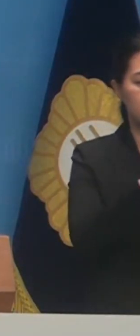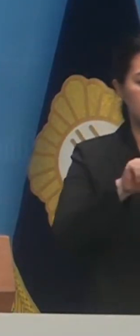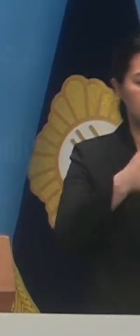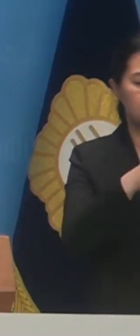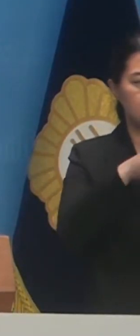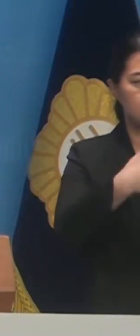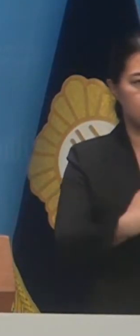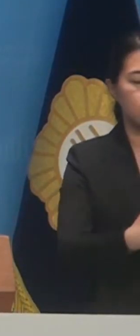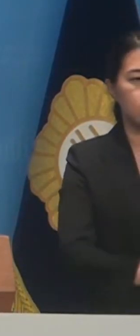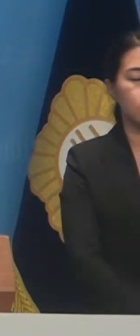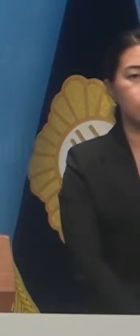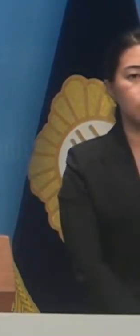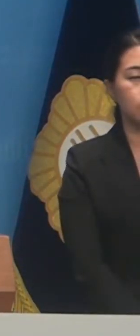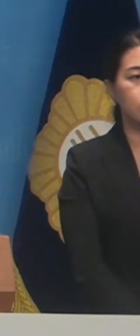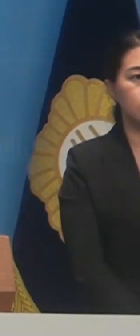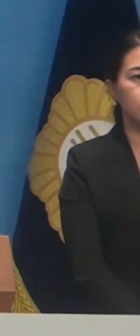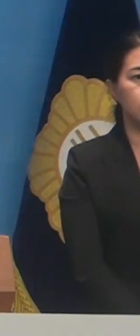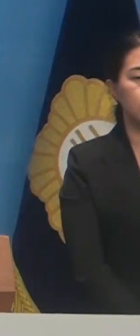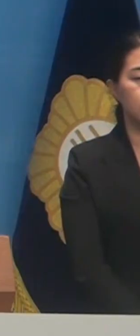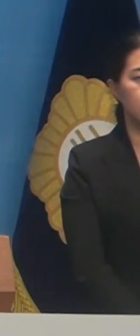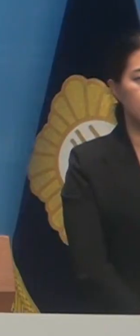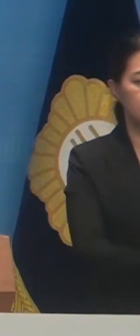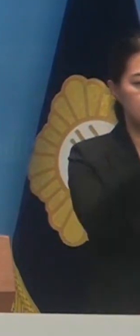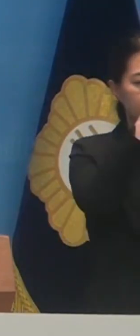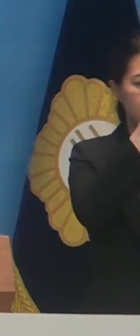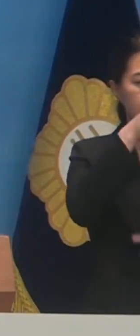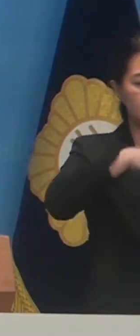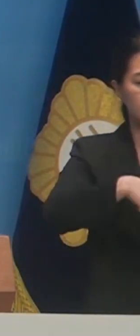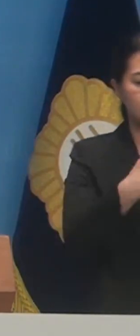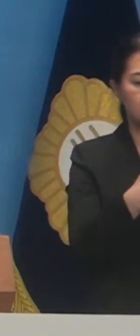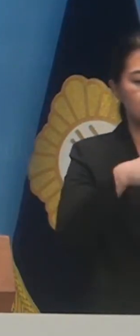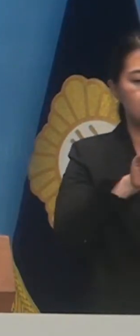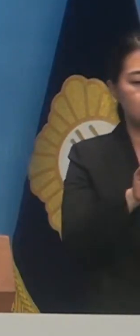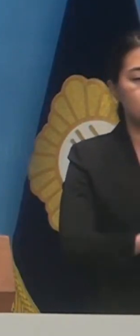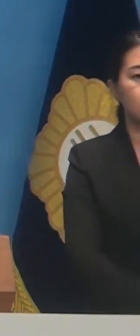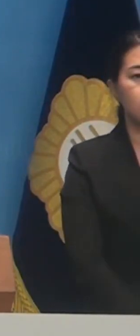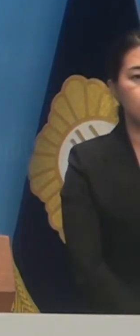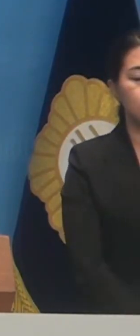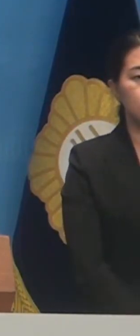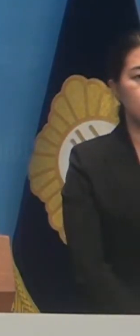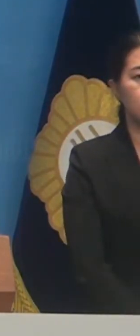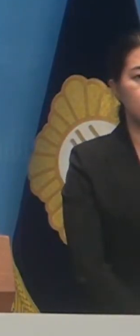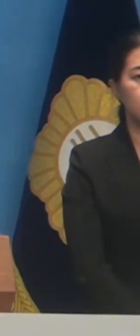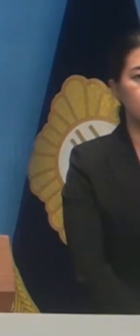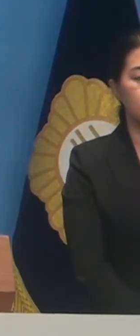안우님 참석해주셨습니다. 이훈진님 참석해주셨습니다.